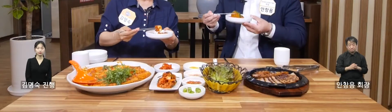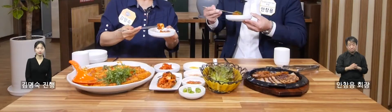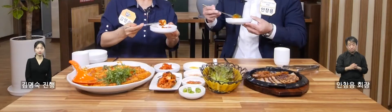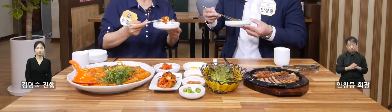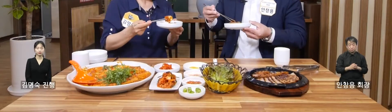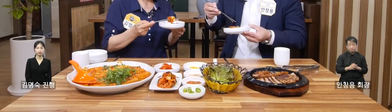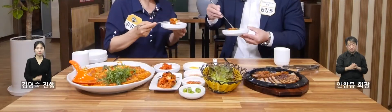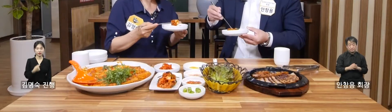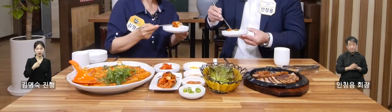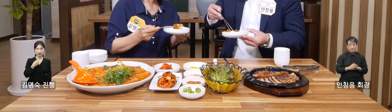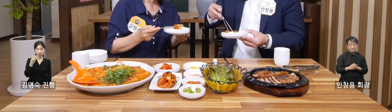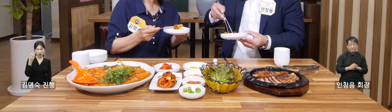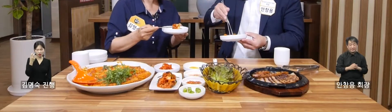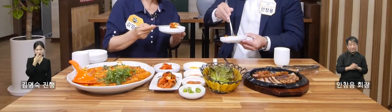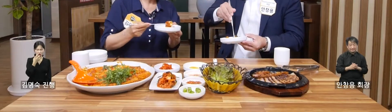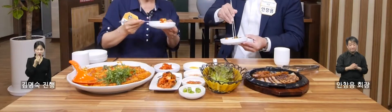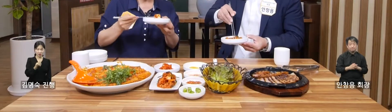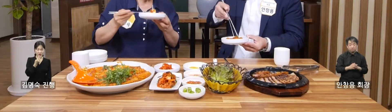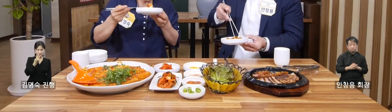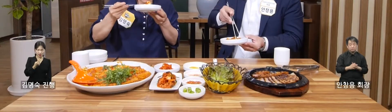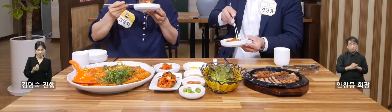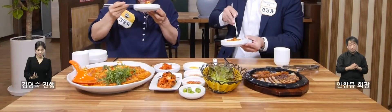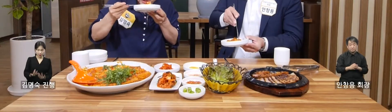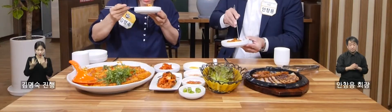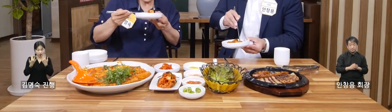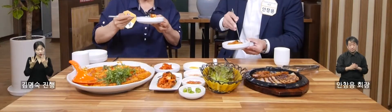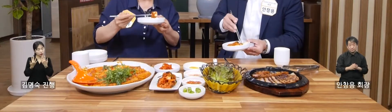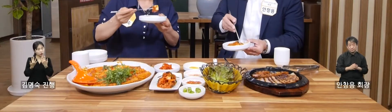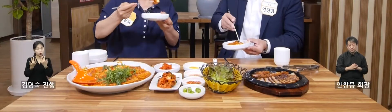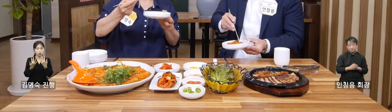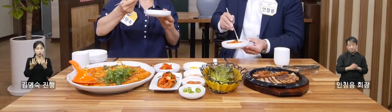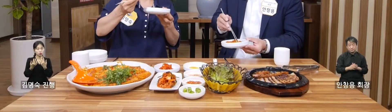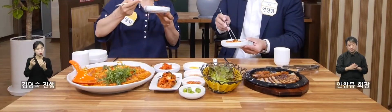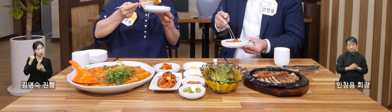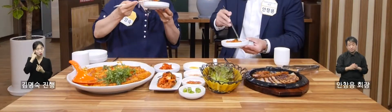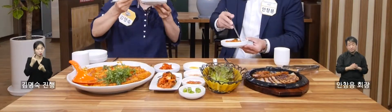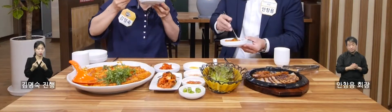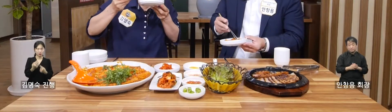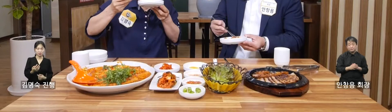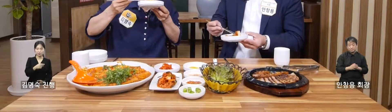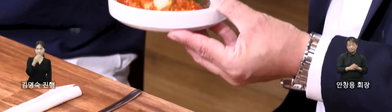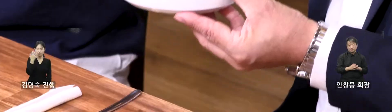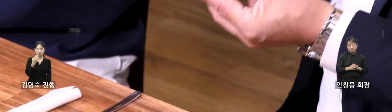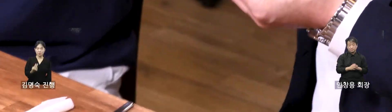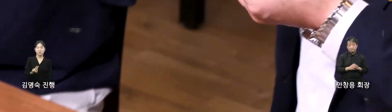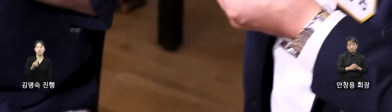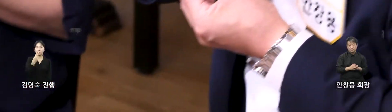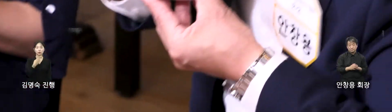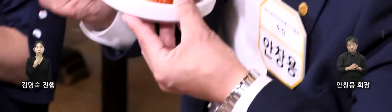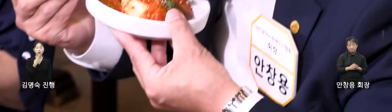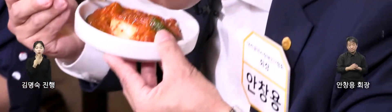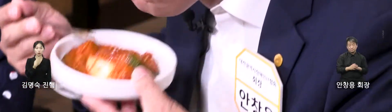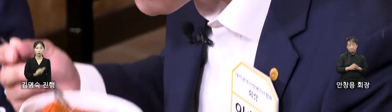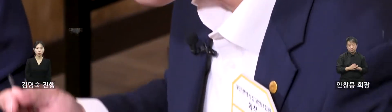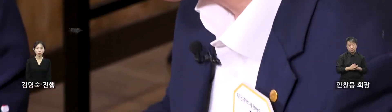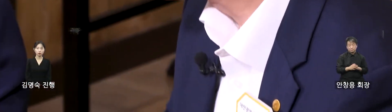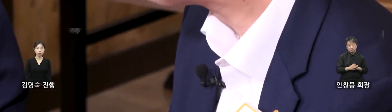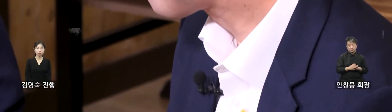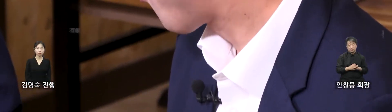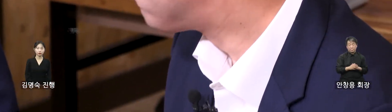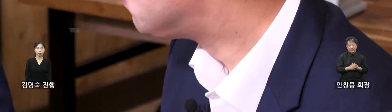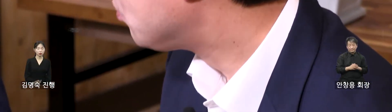저는 그러니까 매운내가 확 올라올 줄 알았더니 그 매운내는 그게 확 올라오진 않아요. 오히려 뭔지